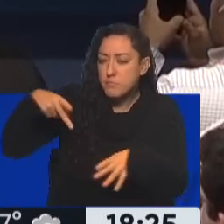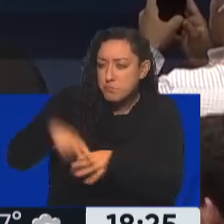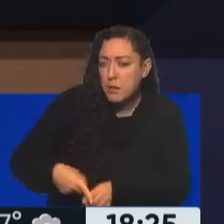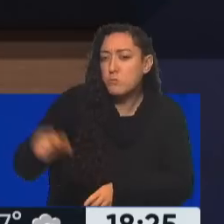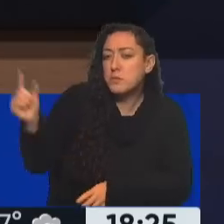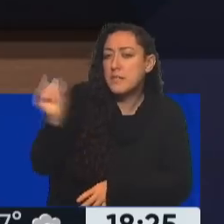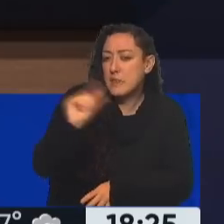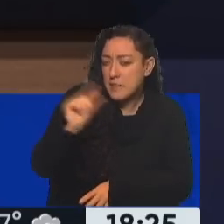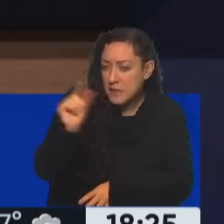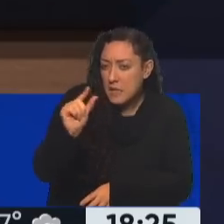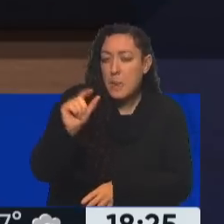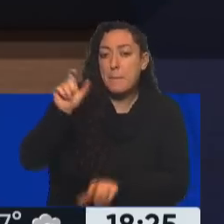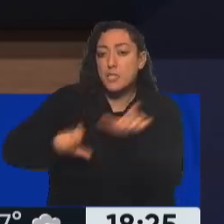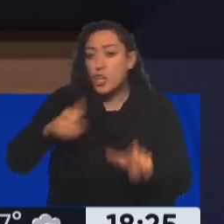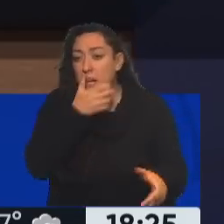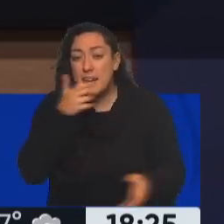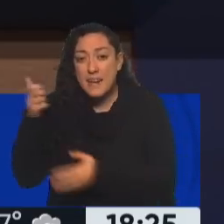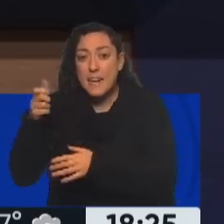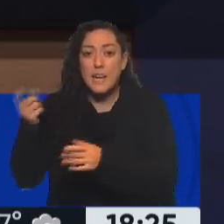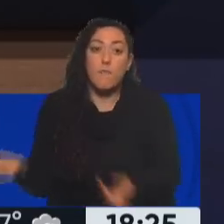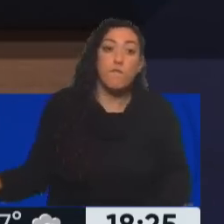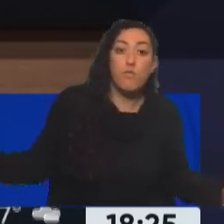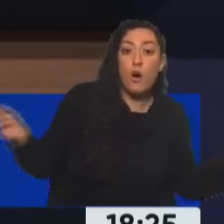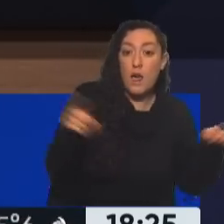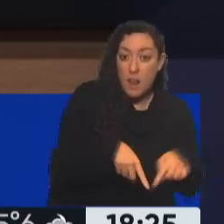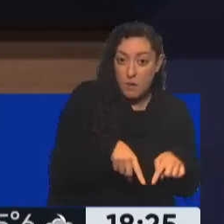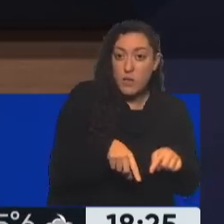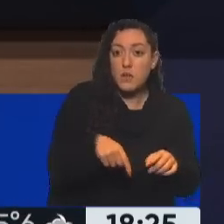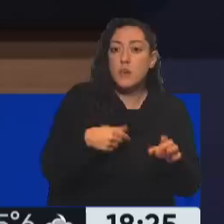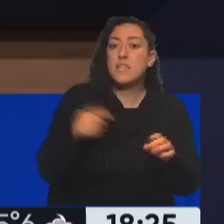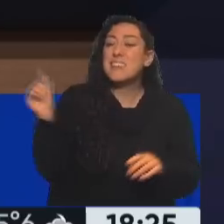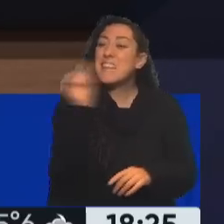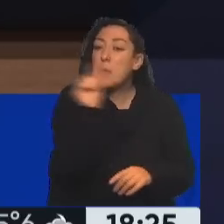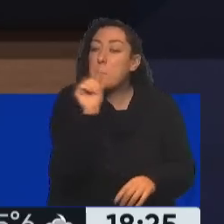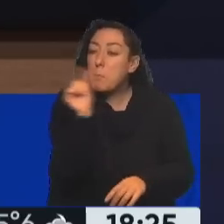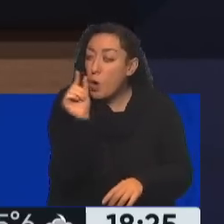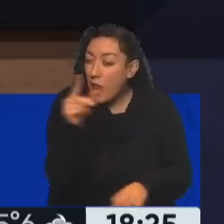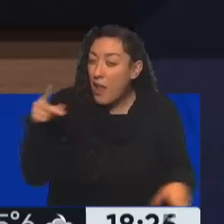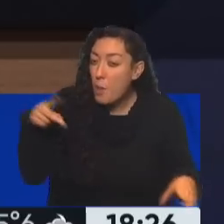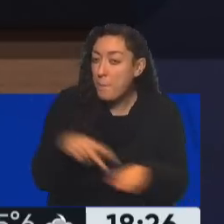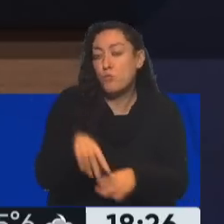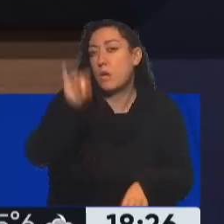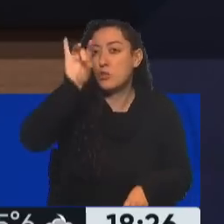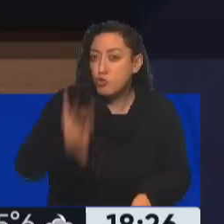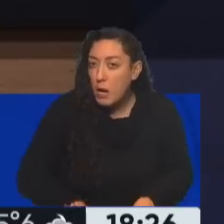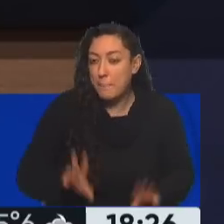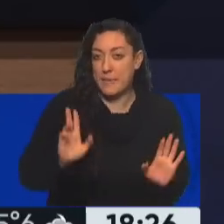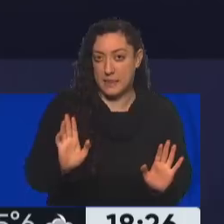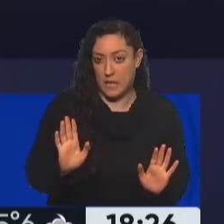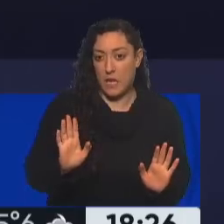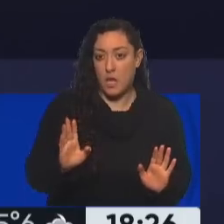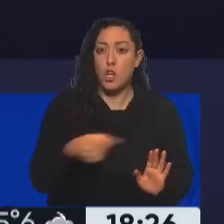זמנית, להחזרת חטופים נוספים, ואני רוצה להדגיש, הפסקת אש זמנית, אנחנו ערוכים